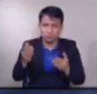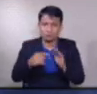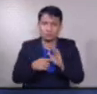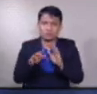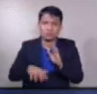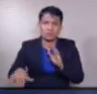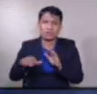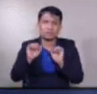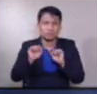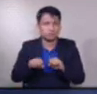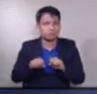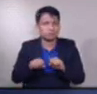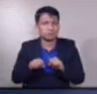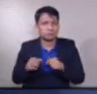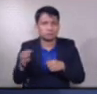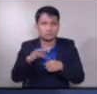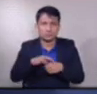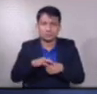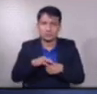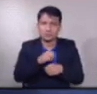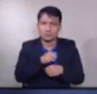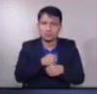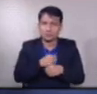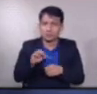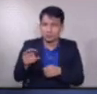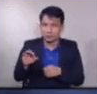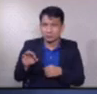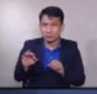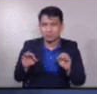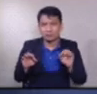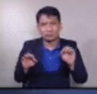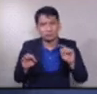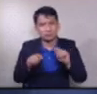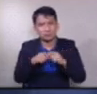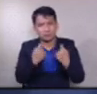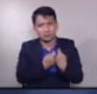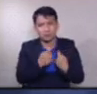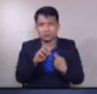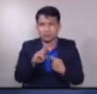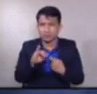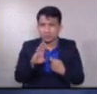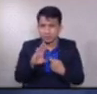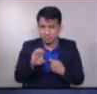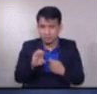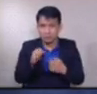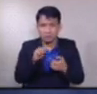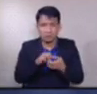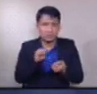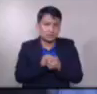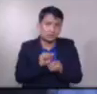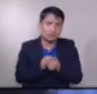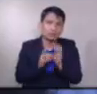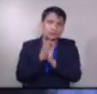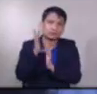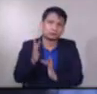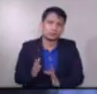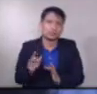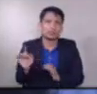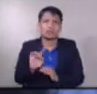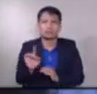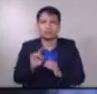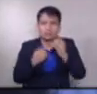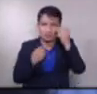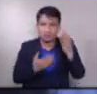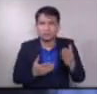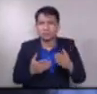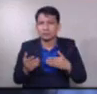hindi lang po yun saklaw ng Lumad ng 19 tribes at ng 13 tribes ng Moro. Okay. That's including the Christian people. For example, Raja